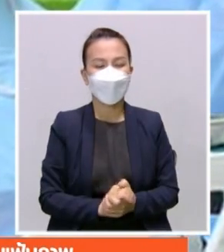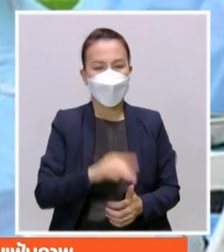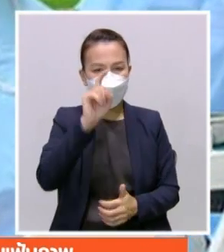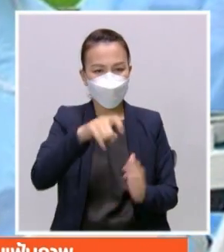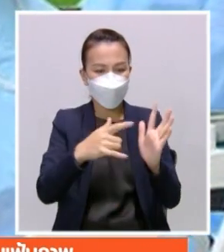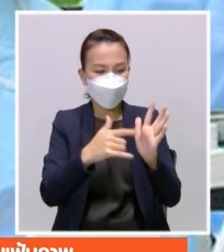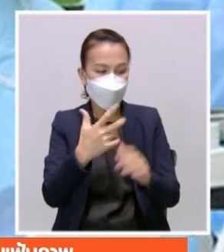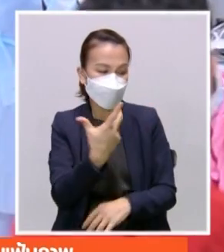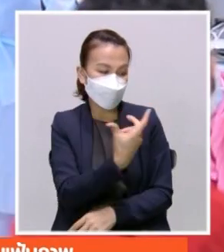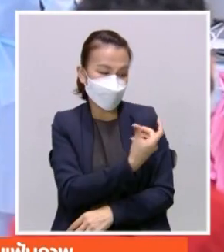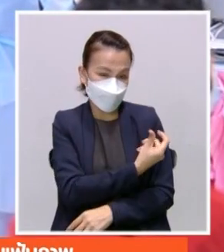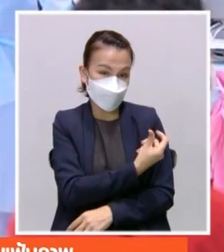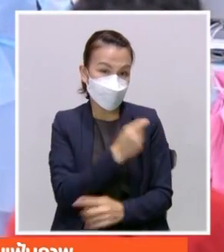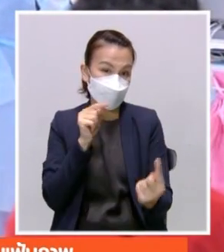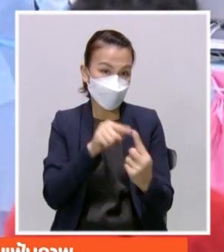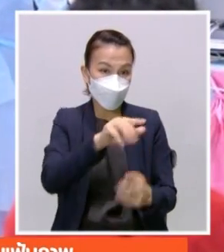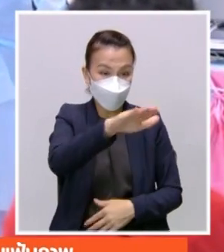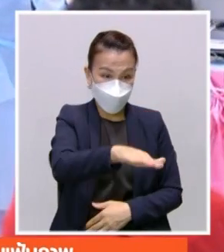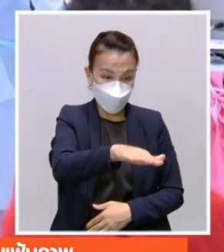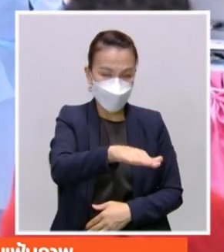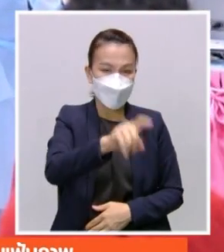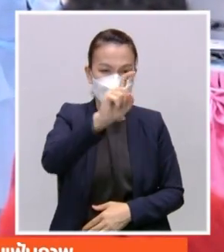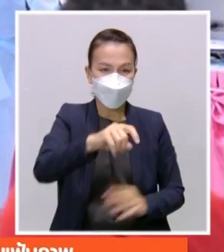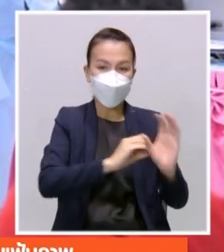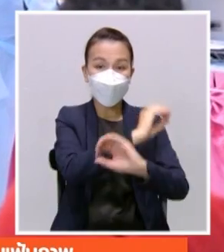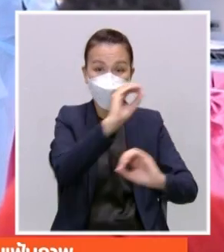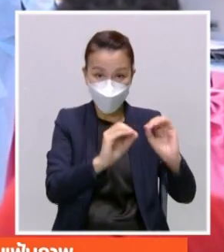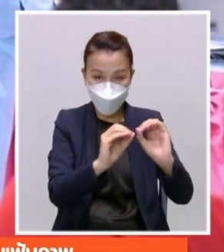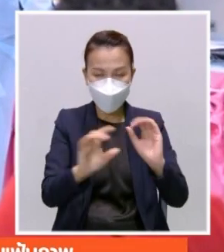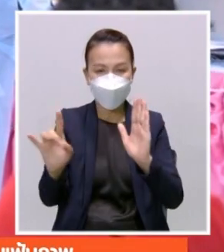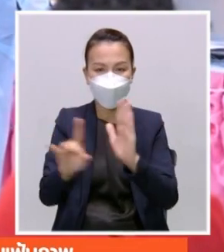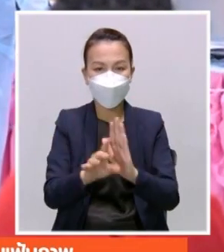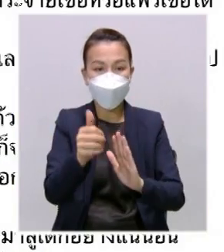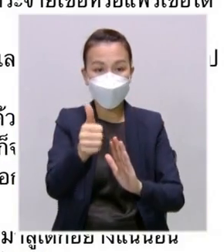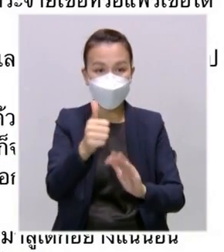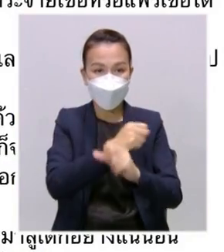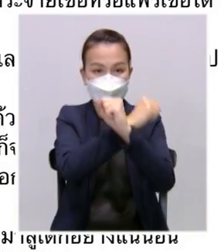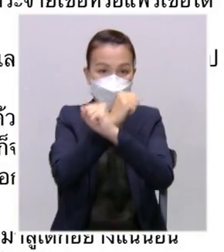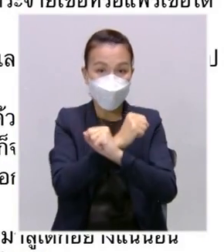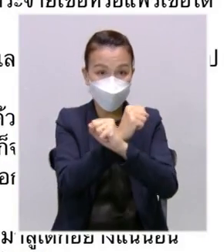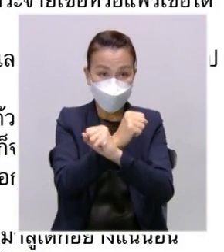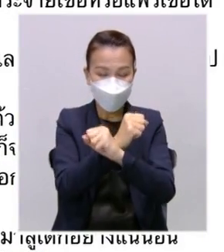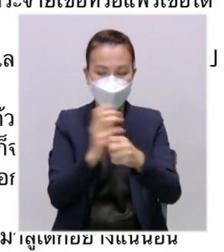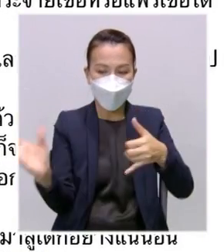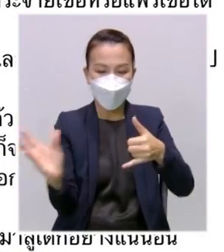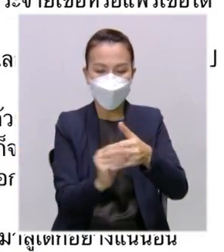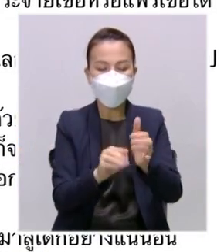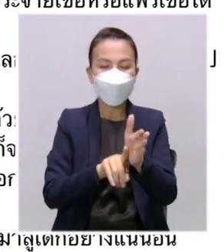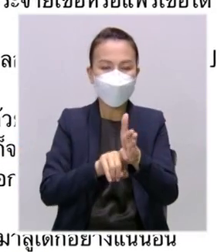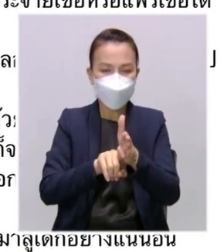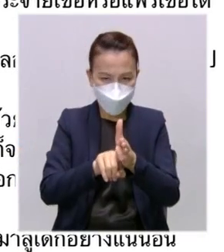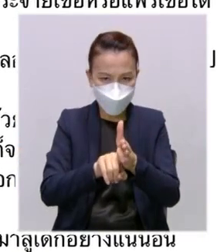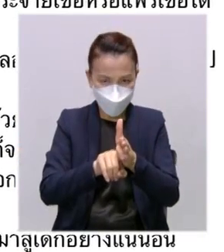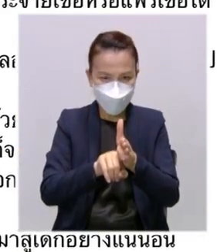ซีนที่ใช้ในเด็กเนี่ยจะต้องมีความปลอดภัยแล้วก็มีประสิทธิภาพสูงในการป้องกันการติดเชื้อมากกว่าการลด